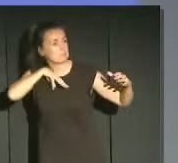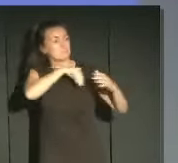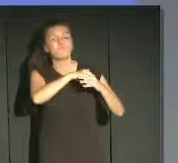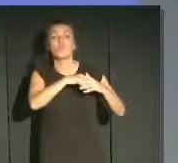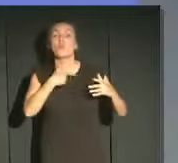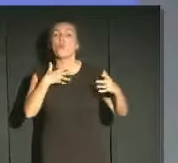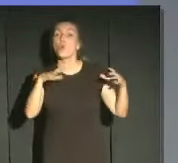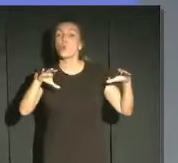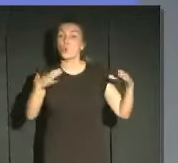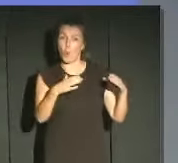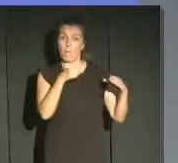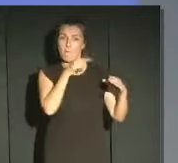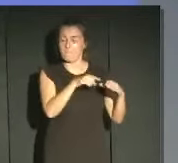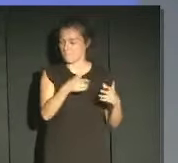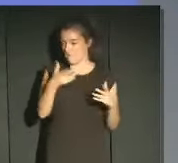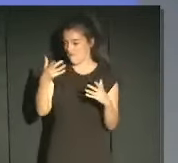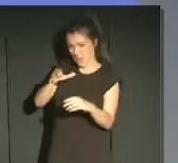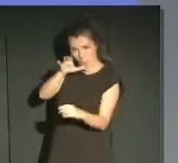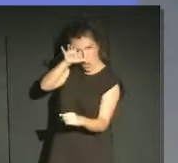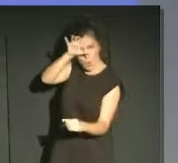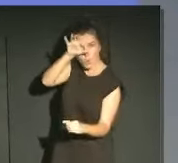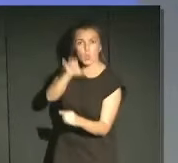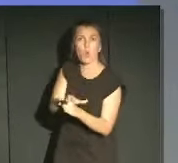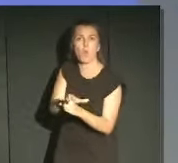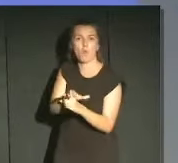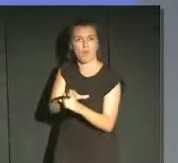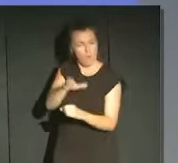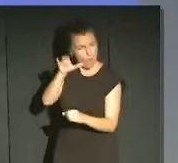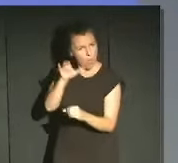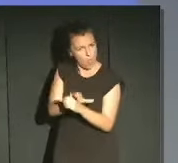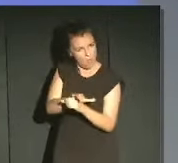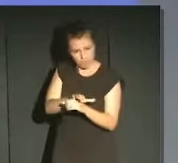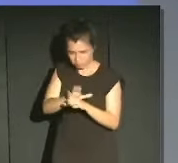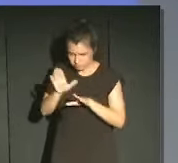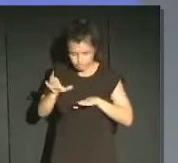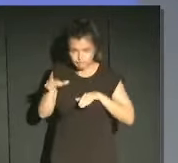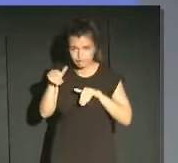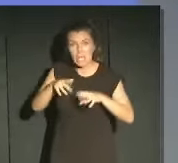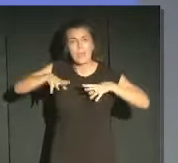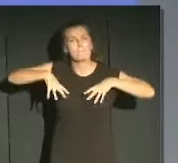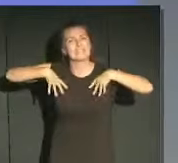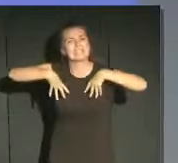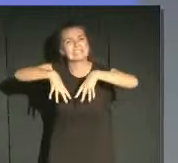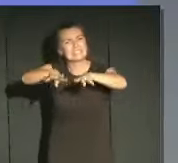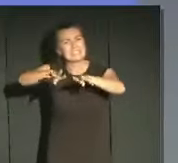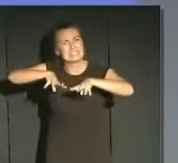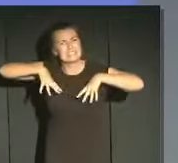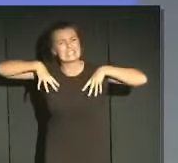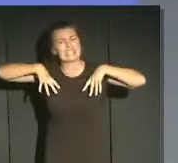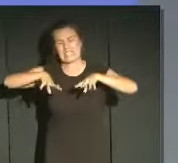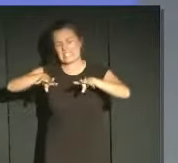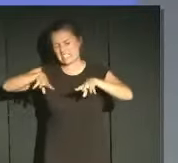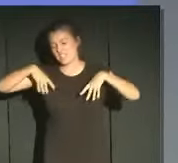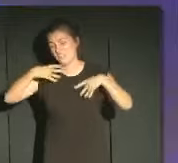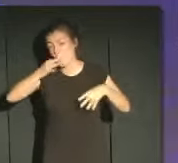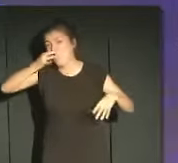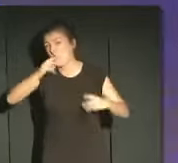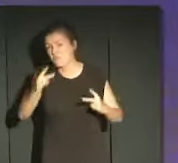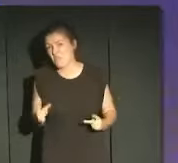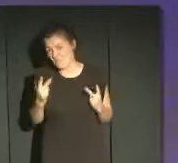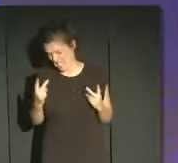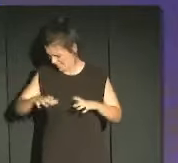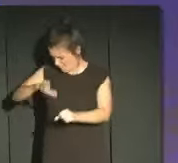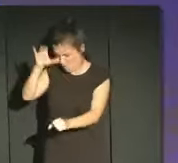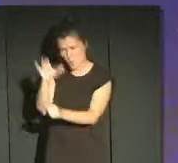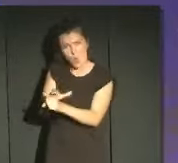seul groupe qui s'est opposé et qui continuera de s'opposer à tous les pesticides qui nous nous empoisonne la